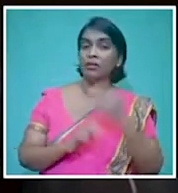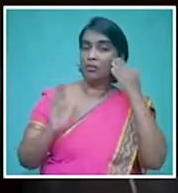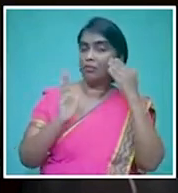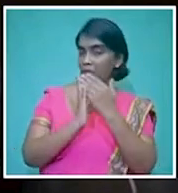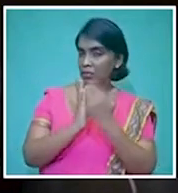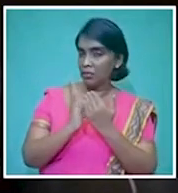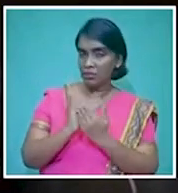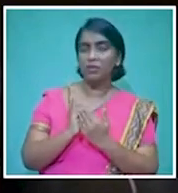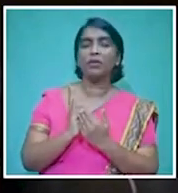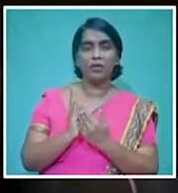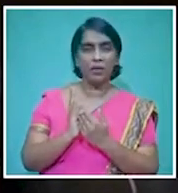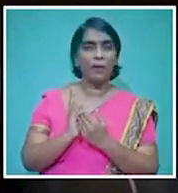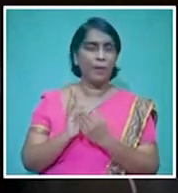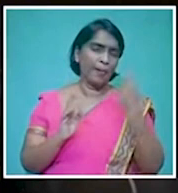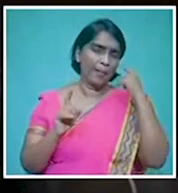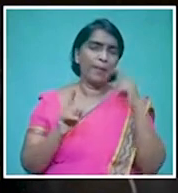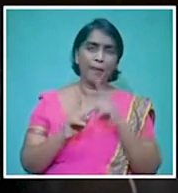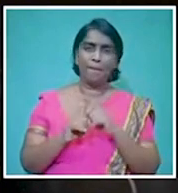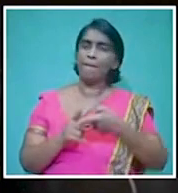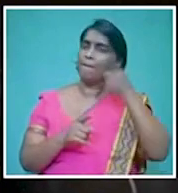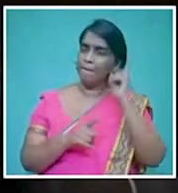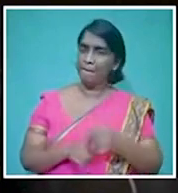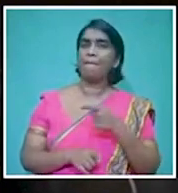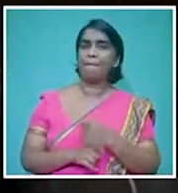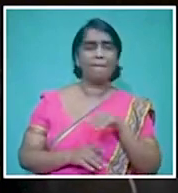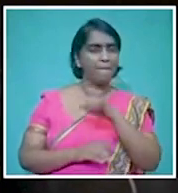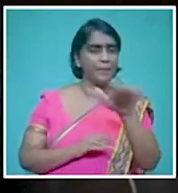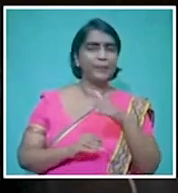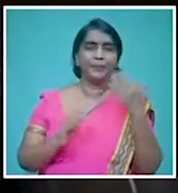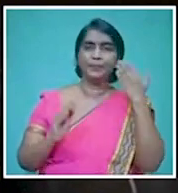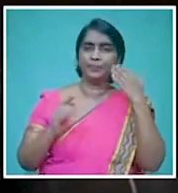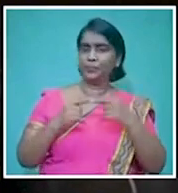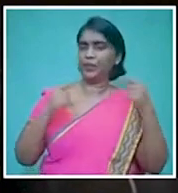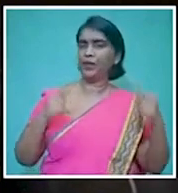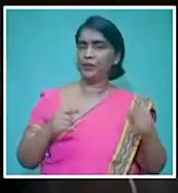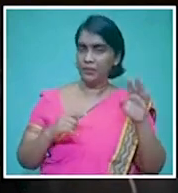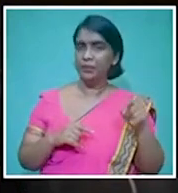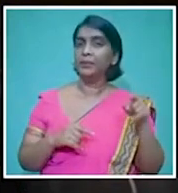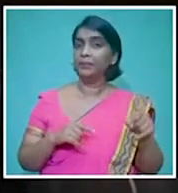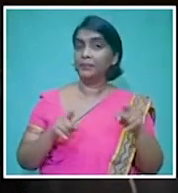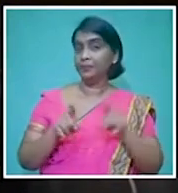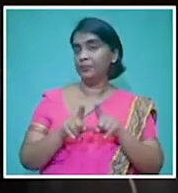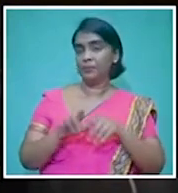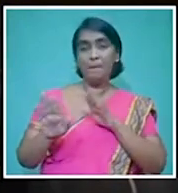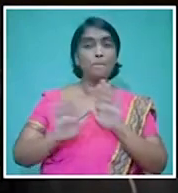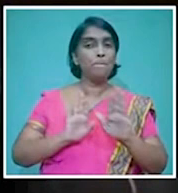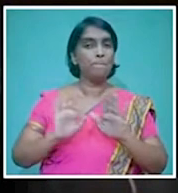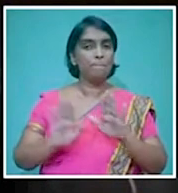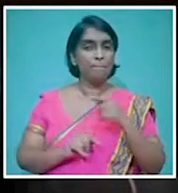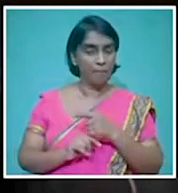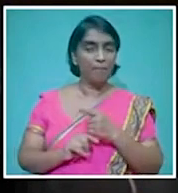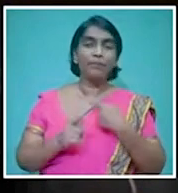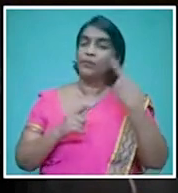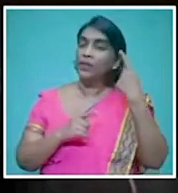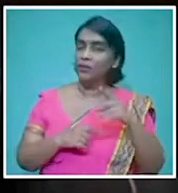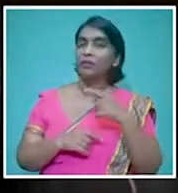සහ ඉදිරි යෝජනා පිළිබඳ අනිවාර්යයෙන්ම මේ සමාජයේ ප්‍රතිවිරෝධයක් ගොඩනැගෙනවා. ඒක මර්ධනය කිරීම සඳහාම